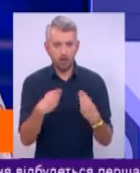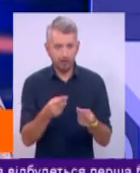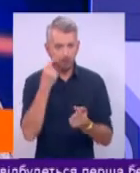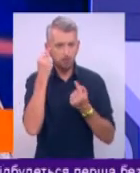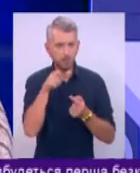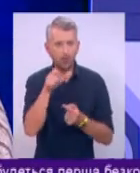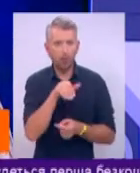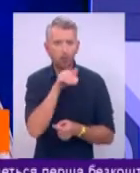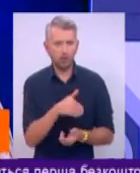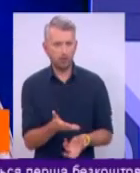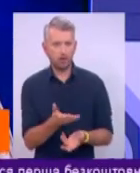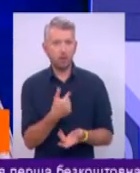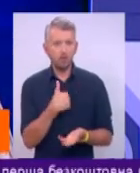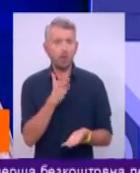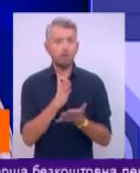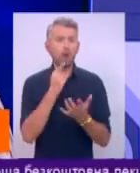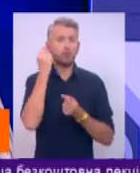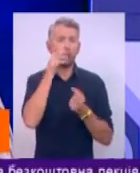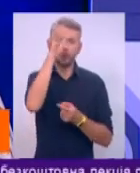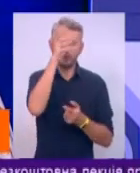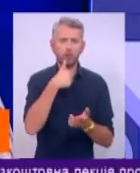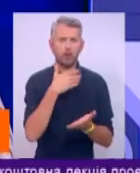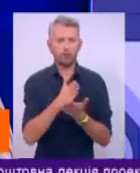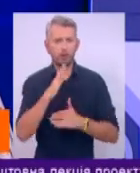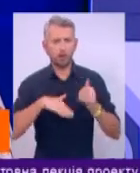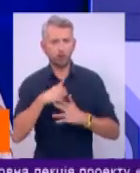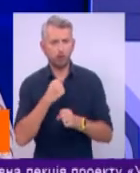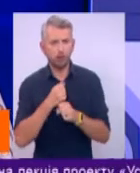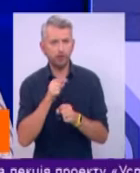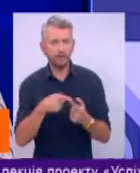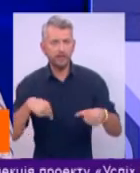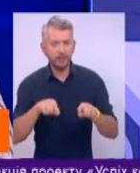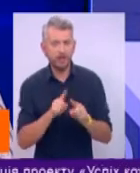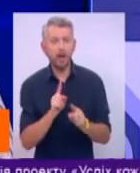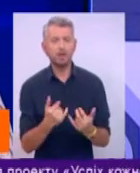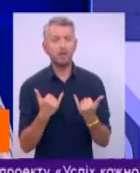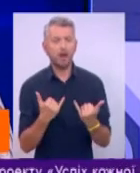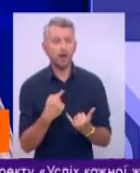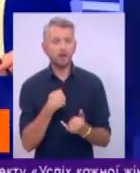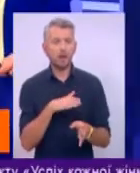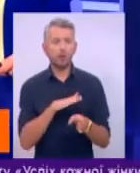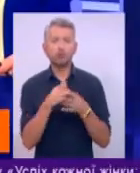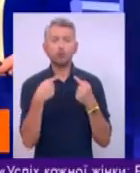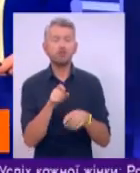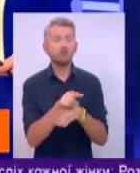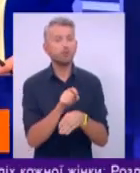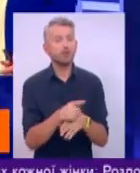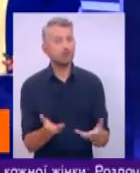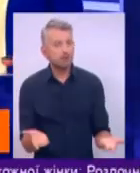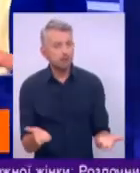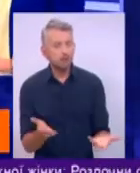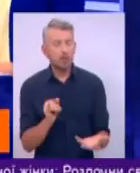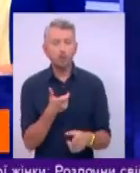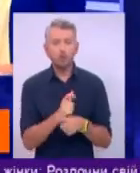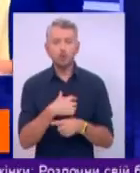психолог. Я маю психологічну освіту, я маю практику роботи в цій сфері, але наразі я виконую інші функції. І